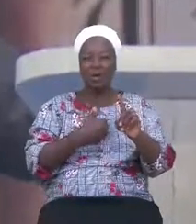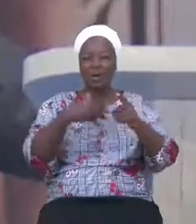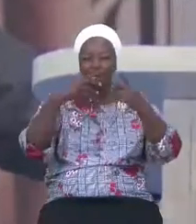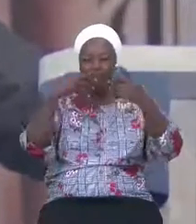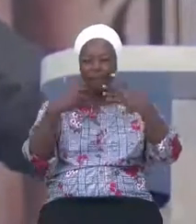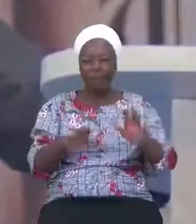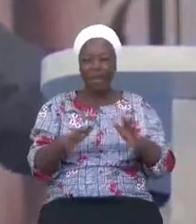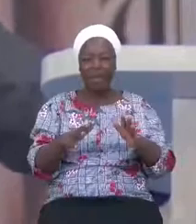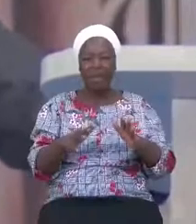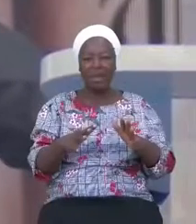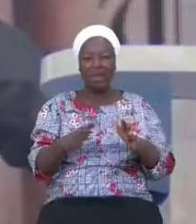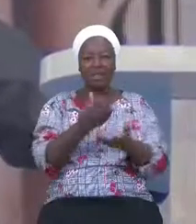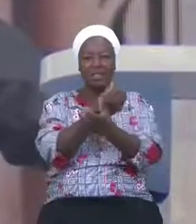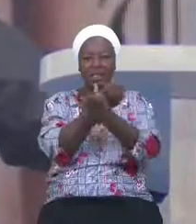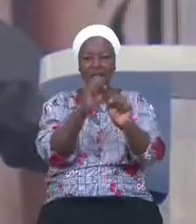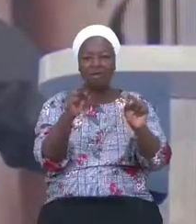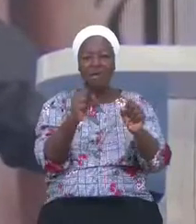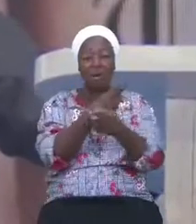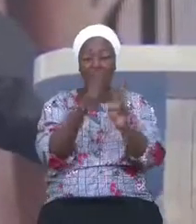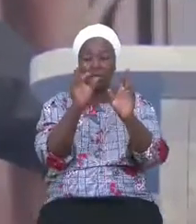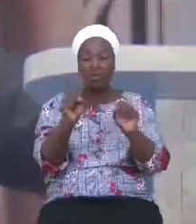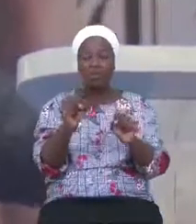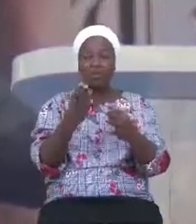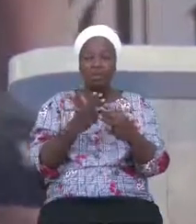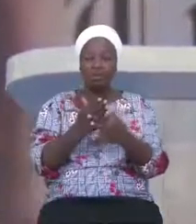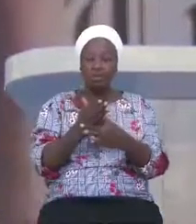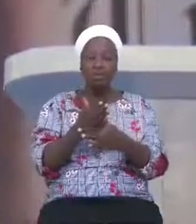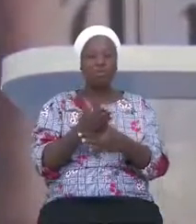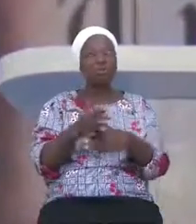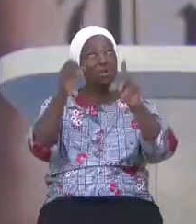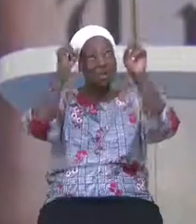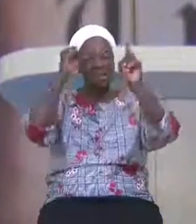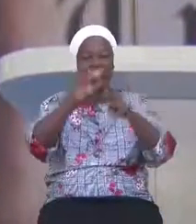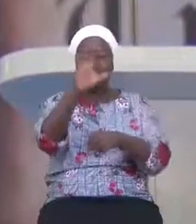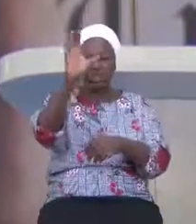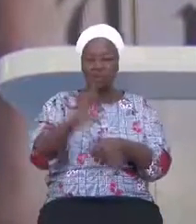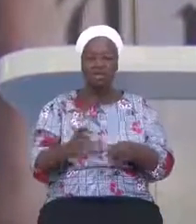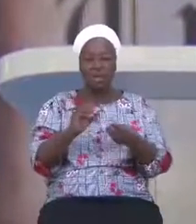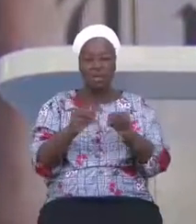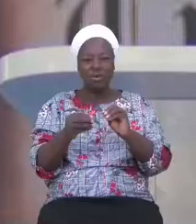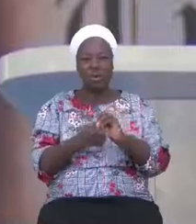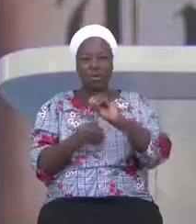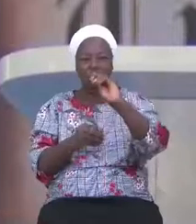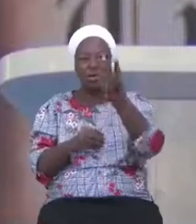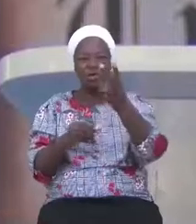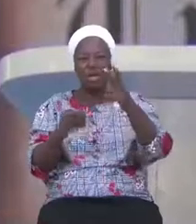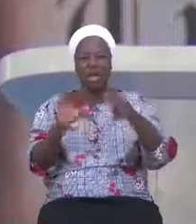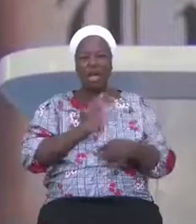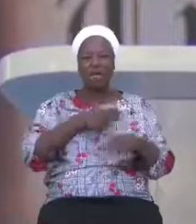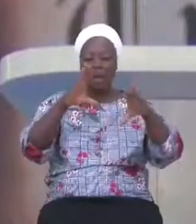accomplie par sa croix. Deuxième élément, notre justice